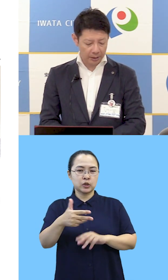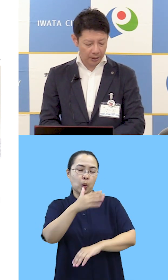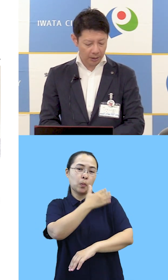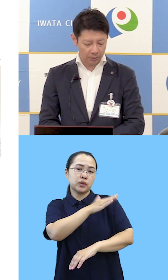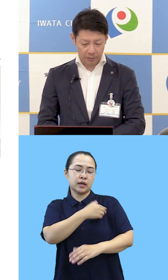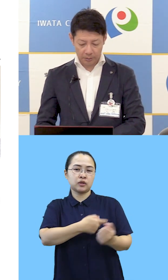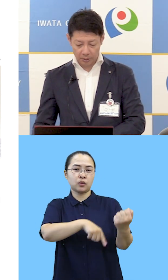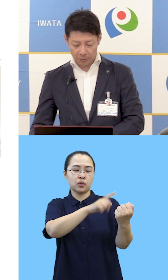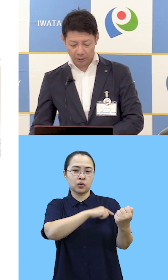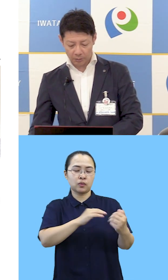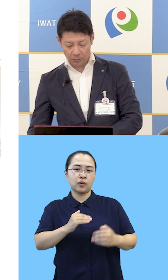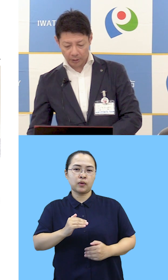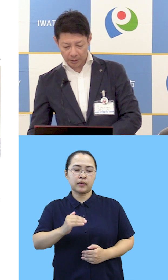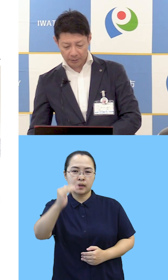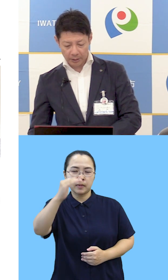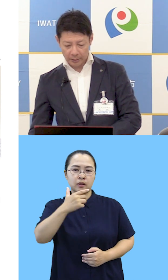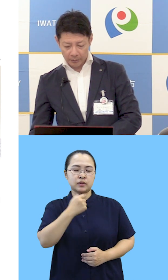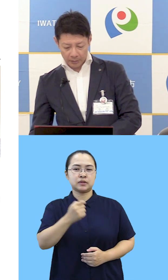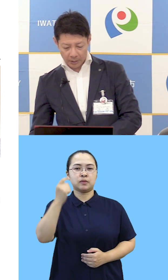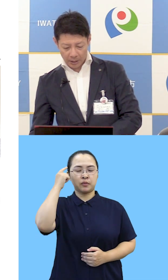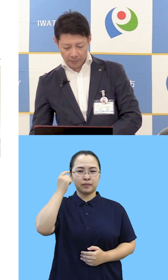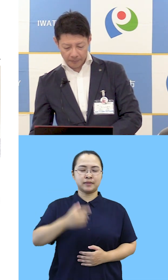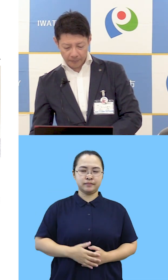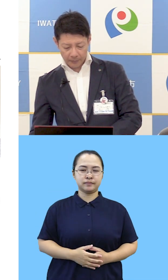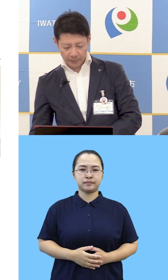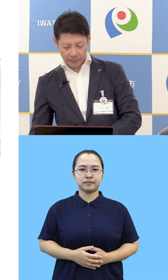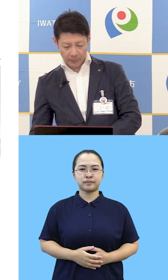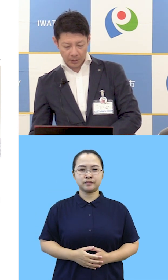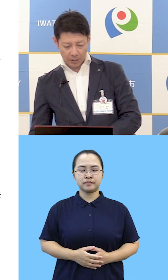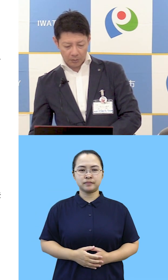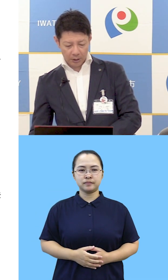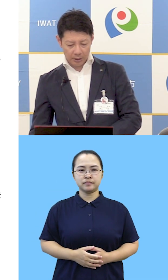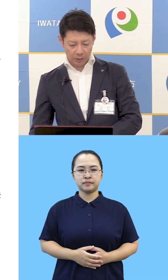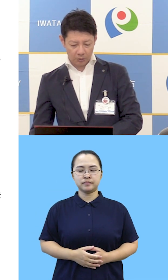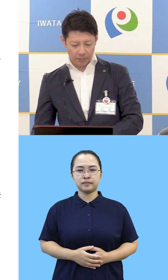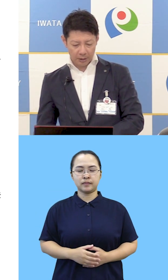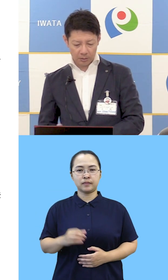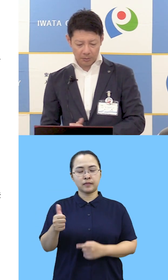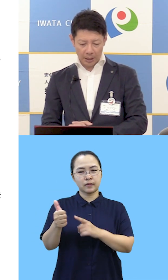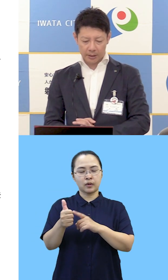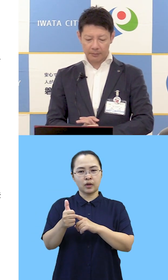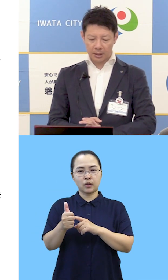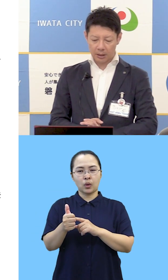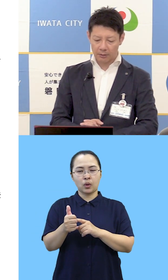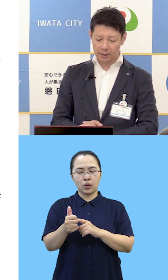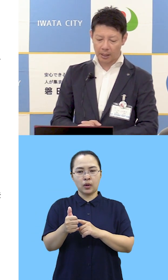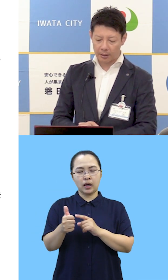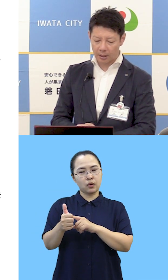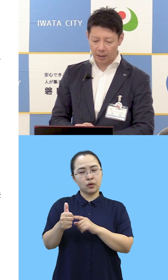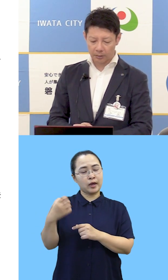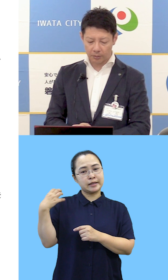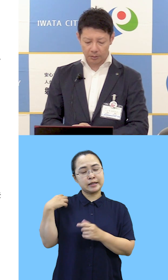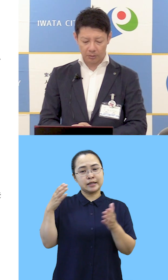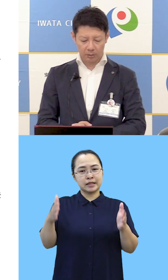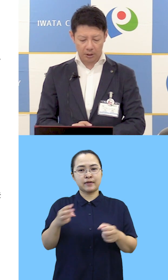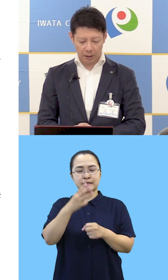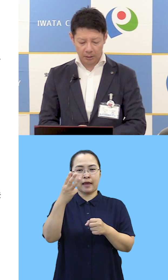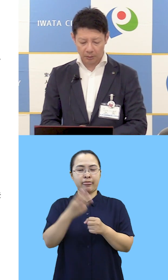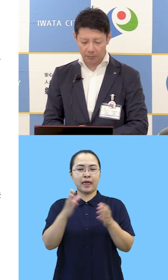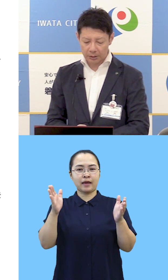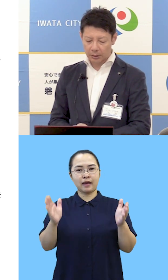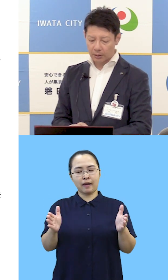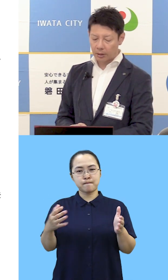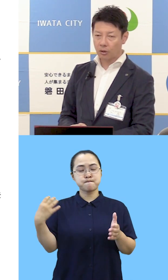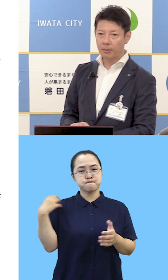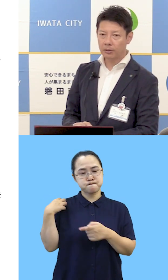げてもらいたいなというふうに思っているところであります。で、尾崎さんのコメントも、ちなみに任期は3年間ということにな